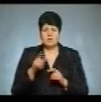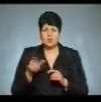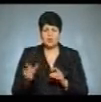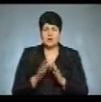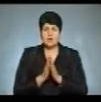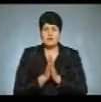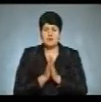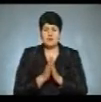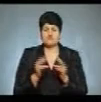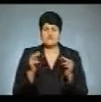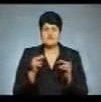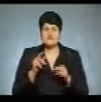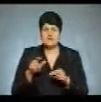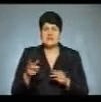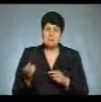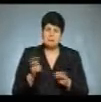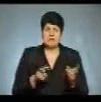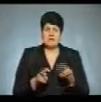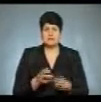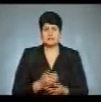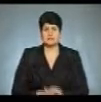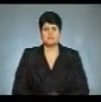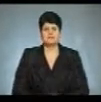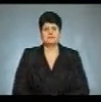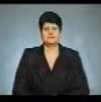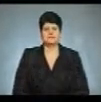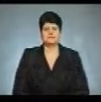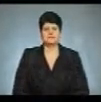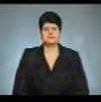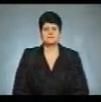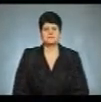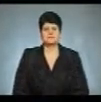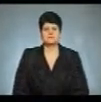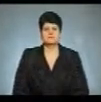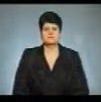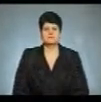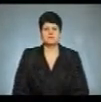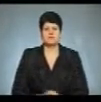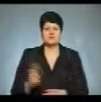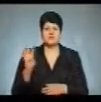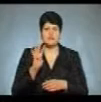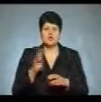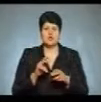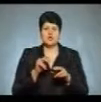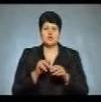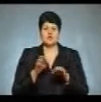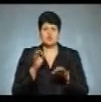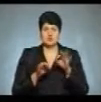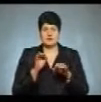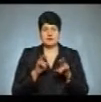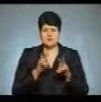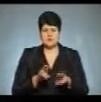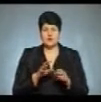тих свідків, прийдіть. Анжела Шова, Юрій Багрій, новини. Це четверте судове засідання. Останнє